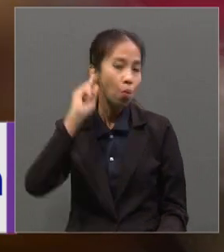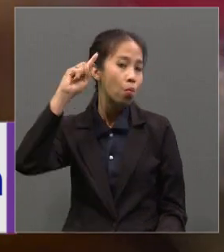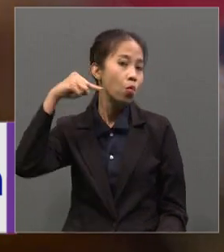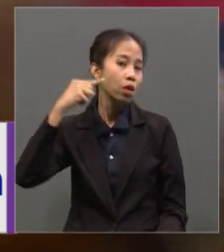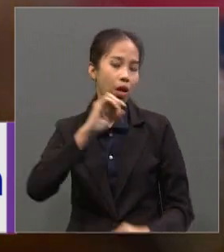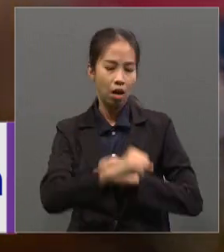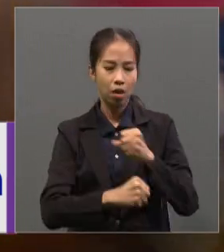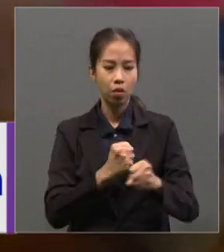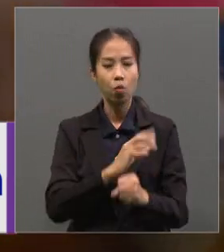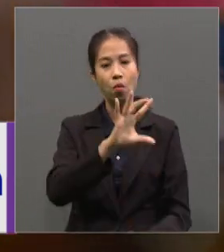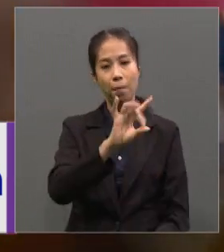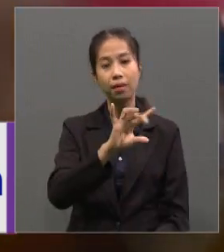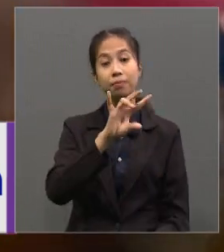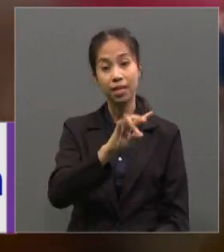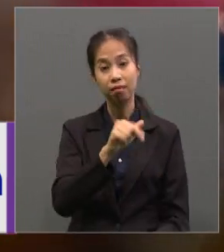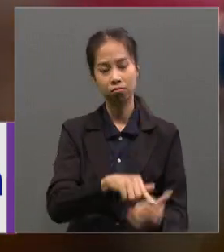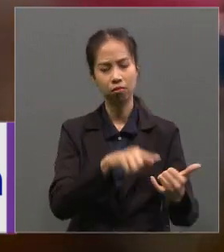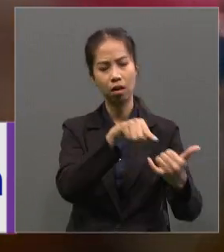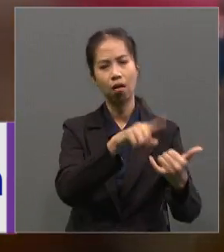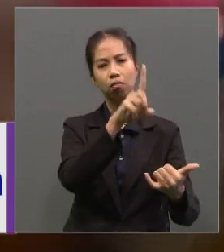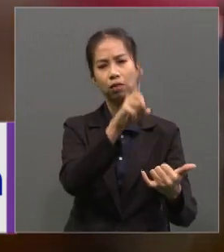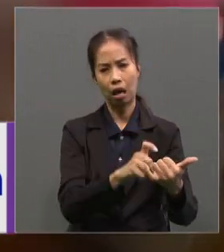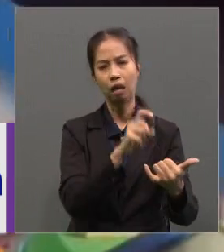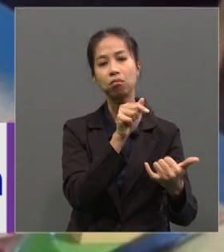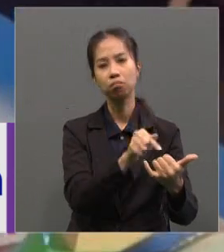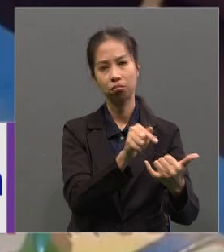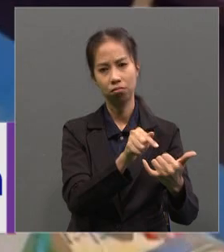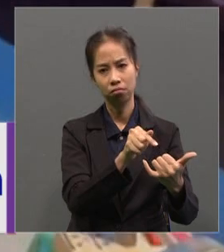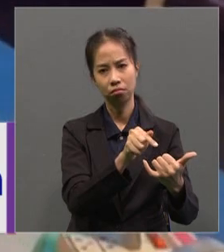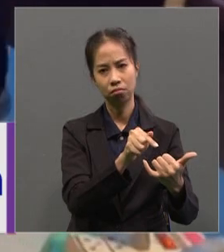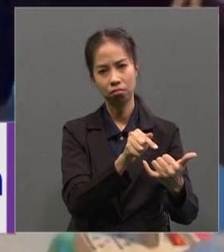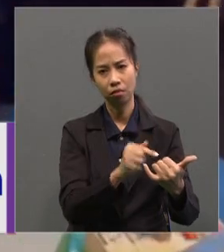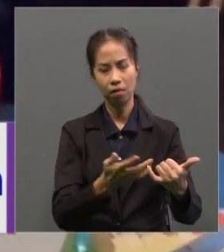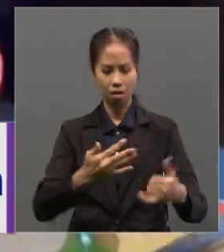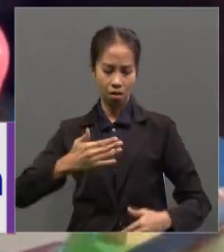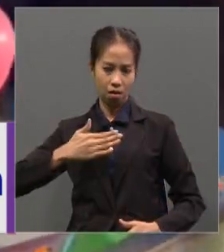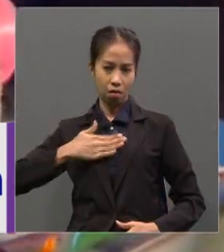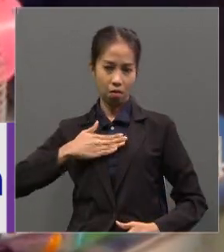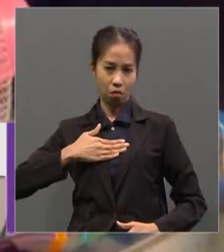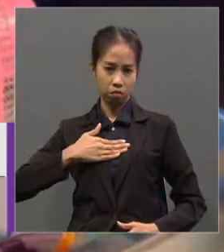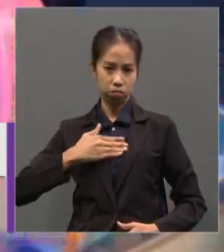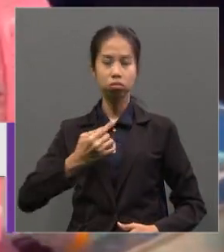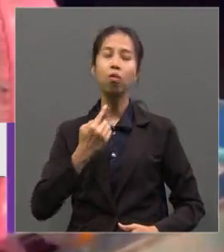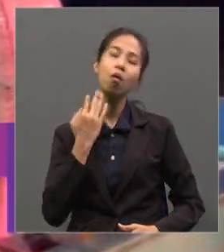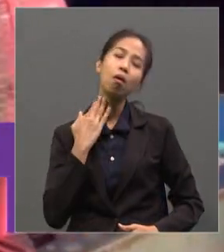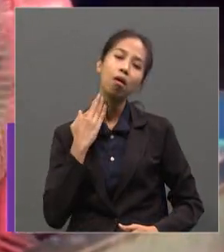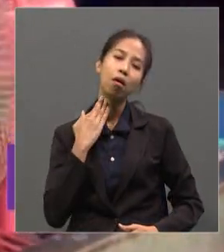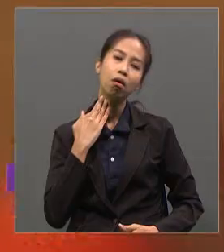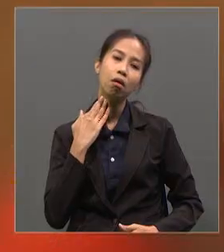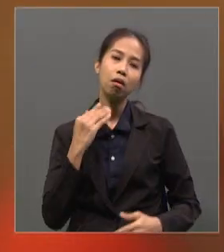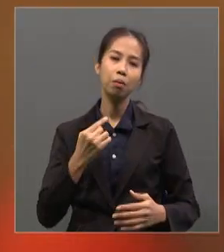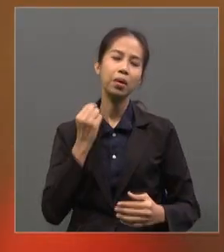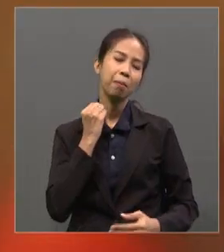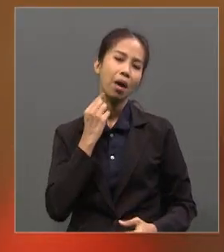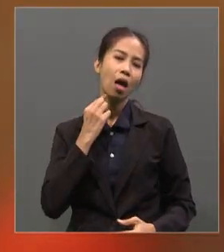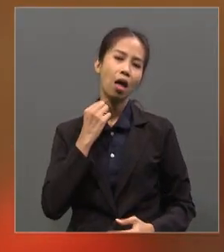จิราภาอายุ 81ปีเสียชีวิตอยู่บนที่นอนในบ้านสภาพศพเนี่ยบริเวณหน้าอกด้านซ้ายแล้วก็ลำคอนะคะมีบาด